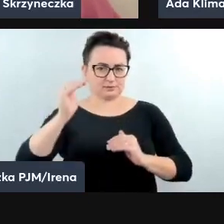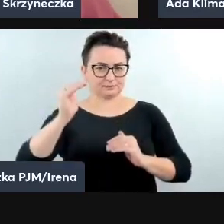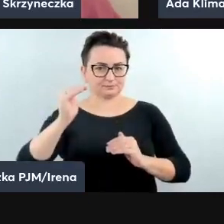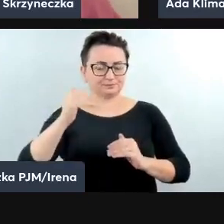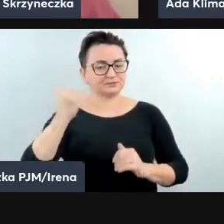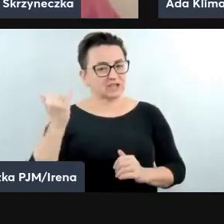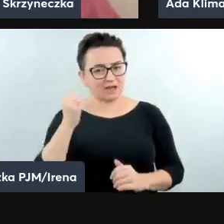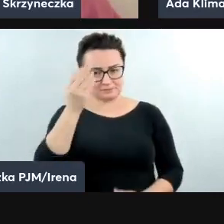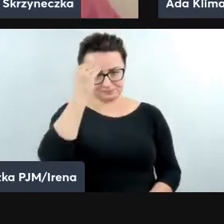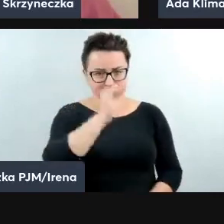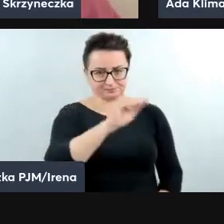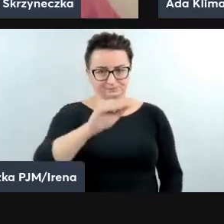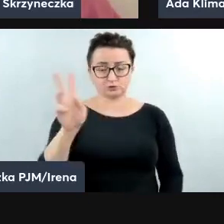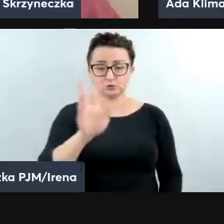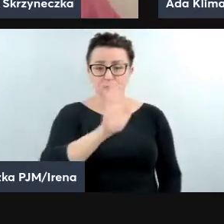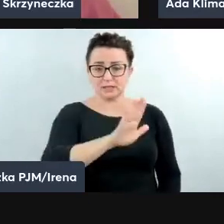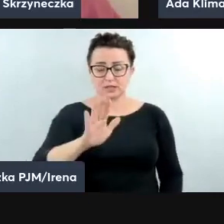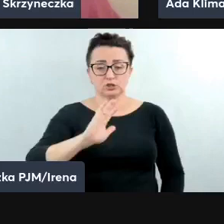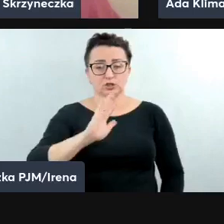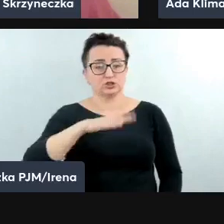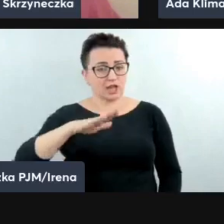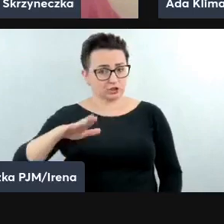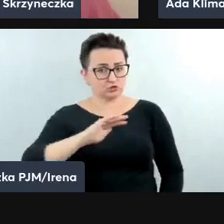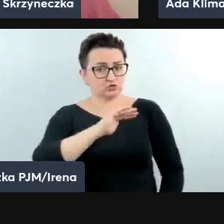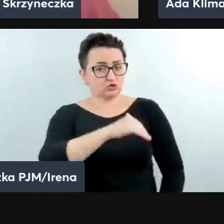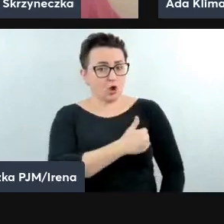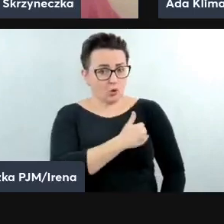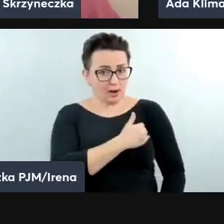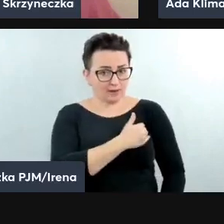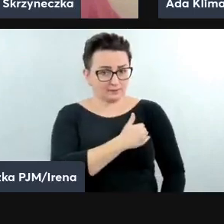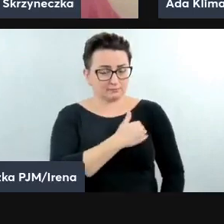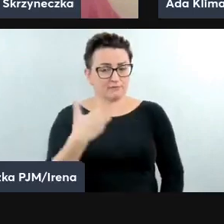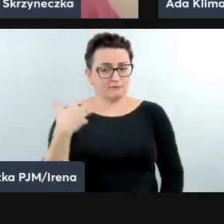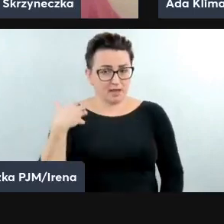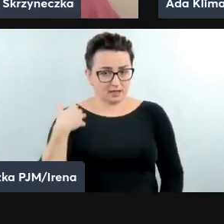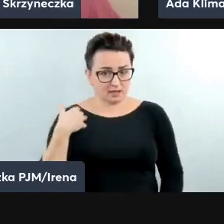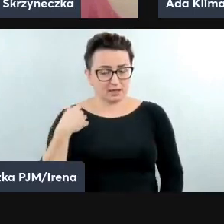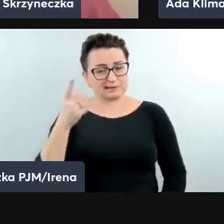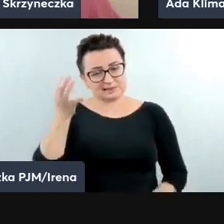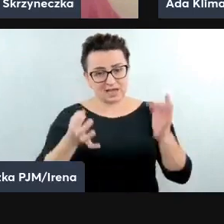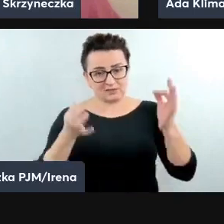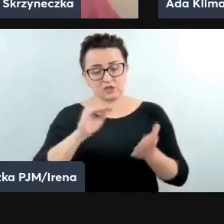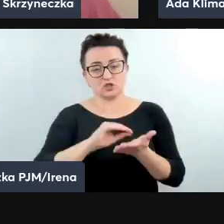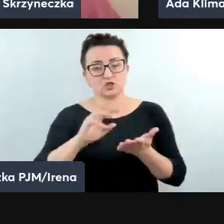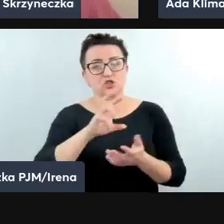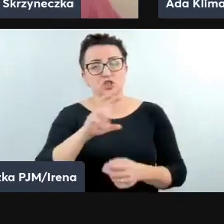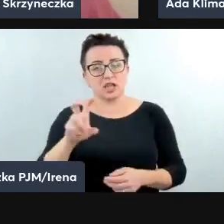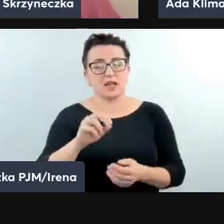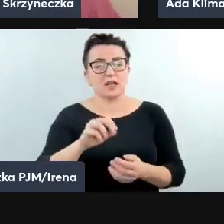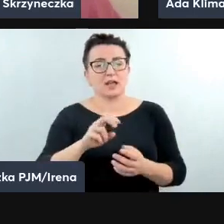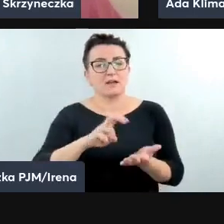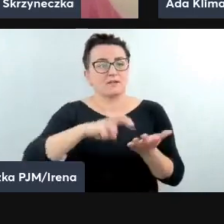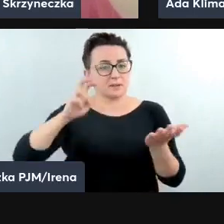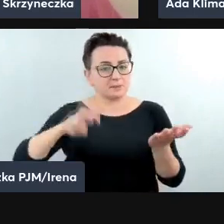i zastanawiacie się, czy wypisać, czy nie wypisać, bo tak powinno być formalnie, ale w niektórych szkołach i tak są zapisy z